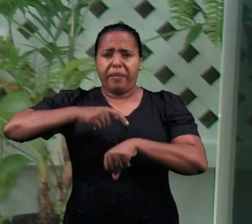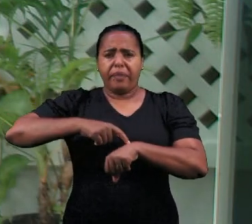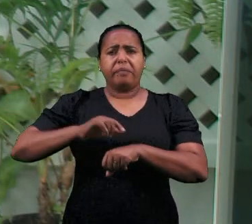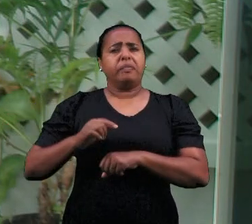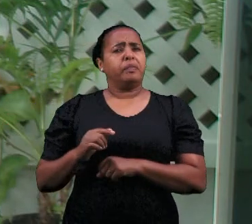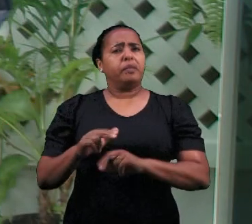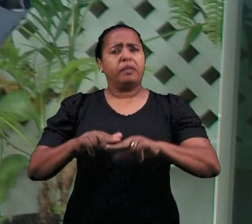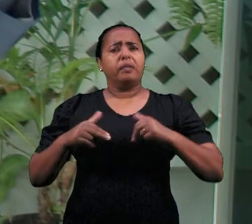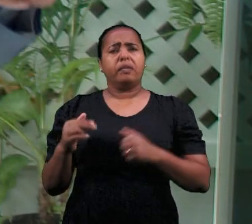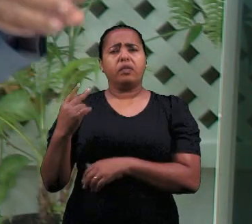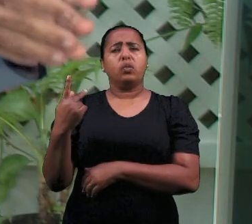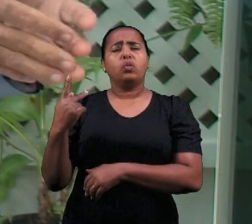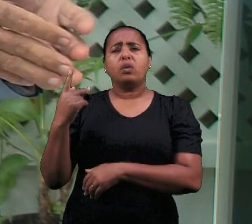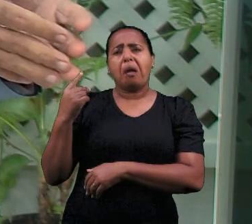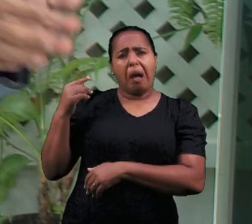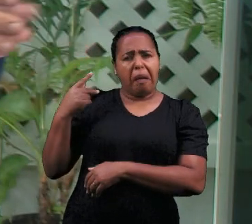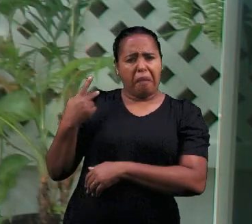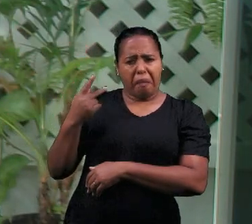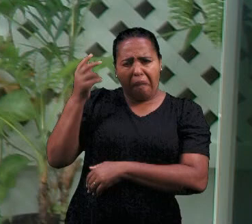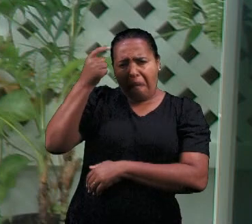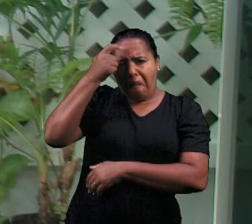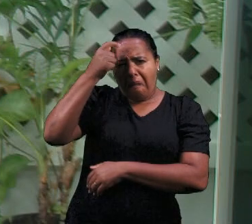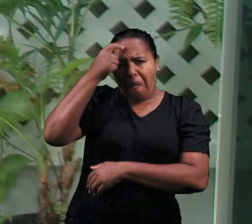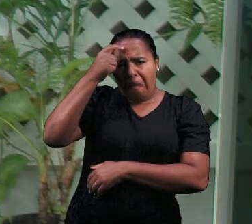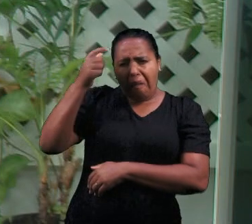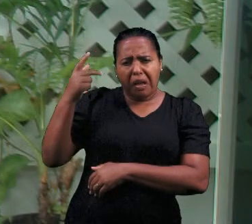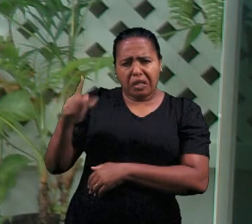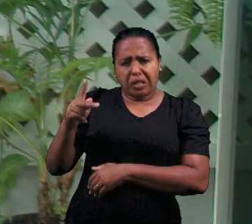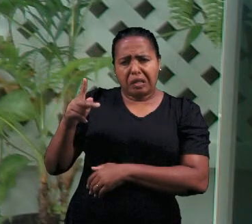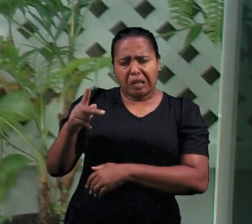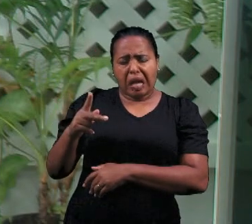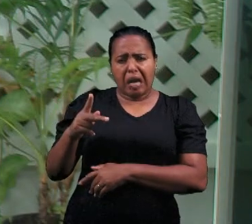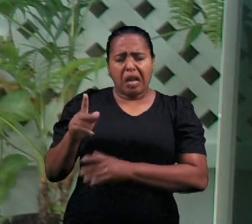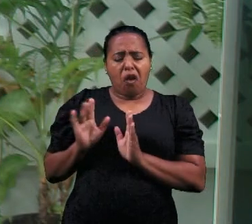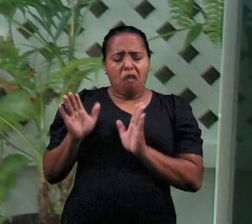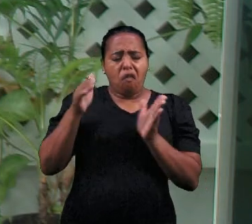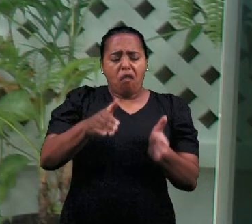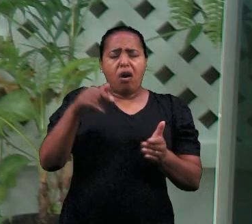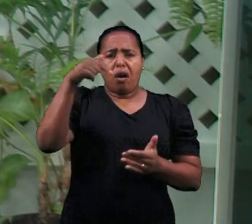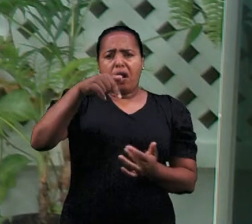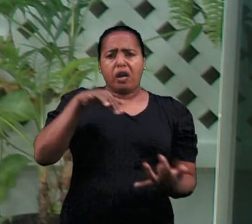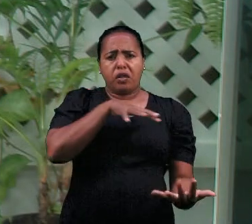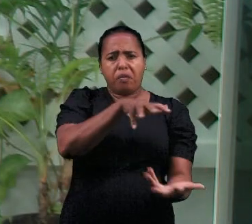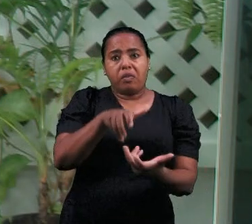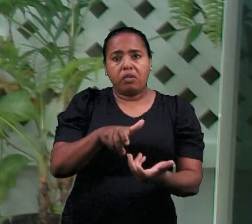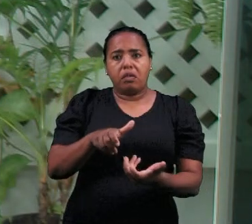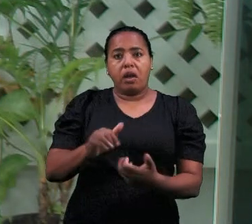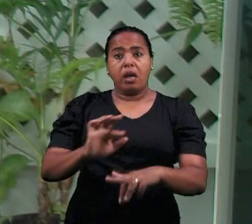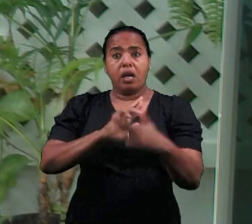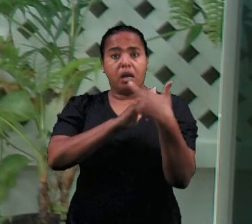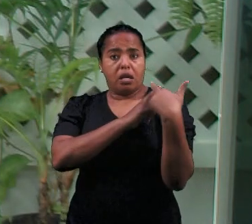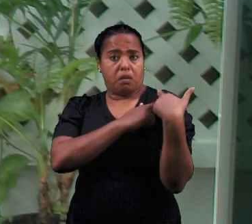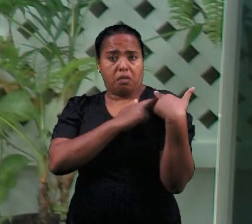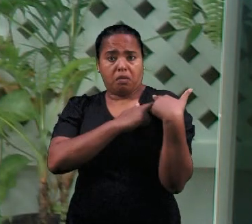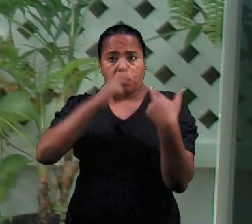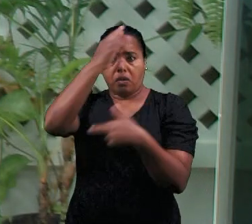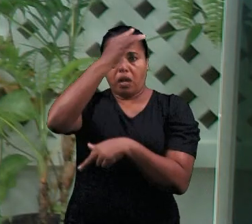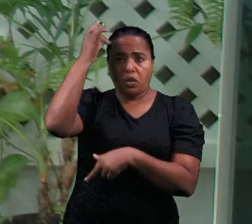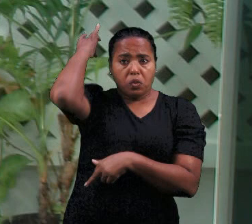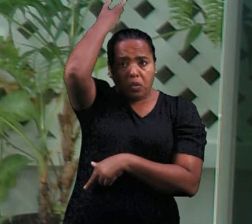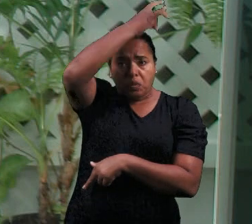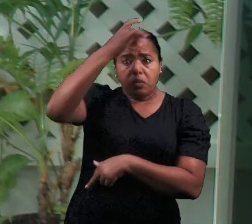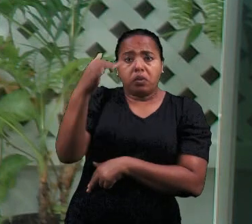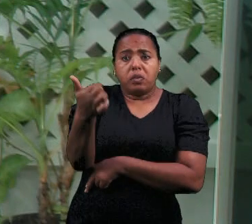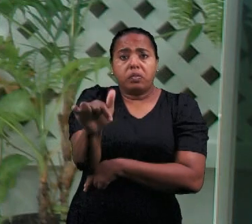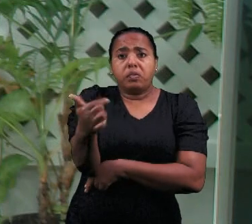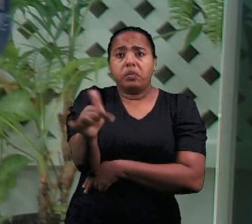docteurs qui pensent que ce n'est pas ça. Pourquoi? Parce que leur pensée est emprisonnée